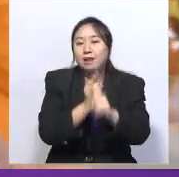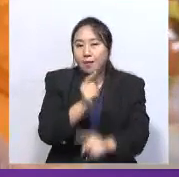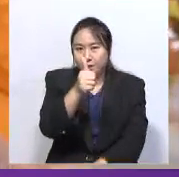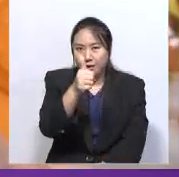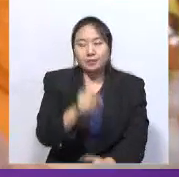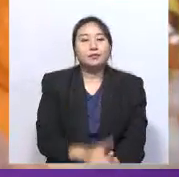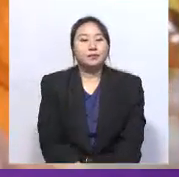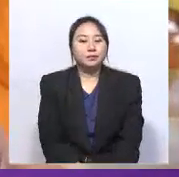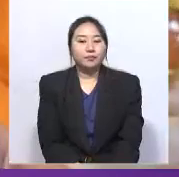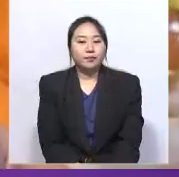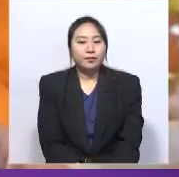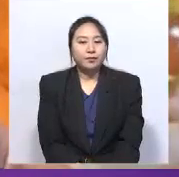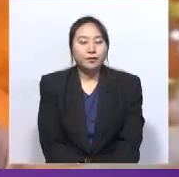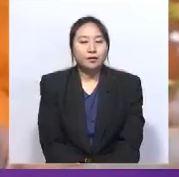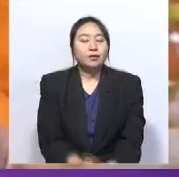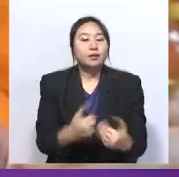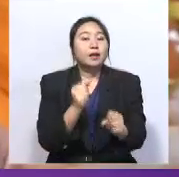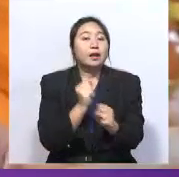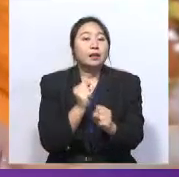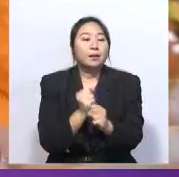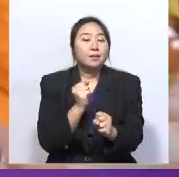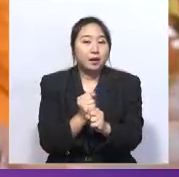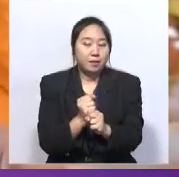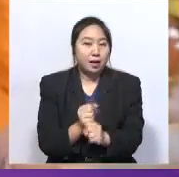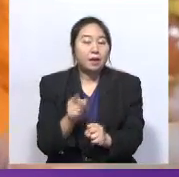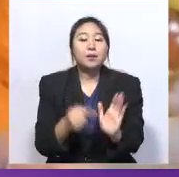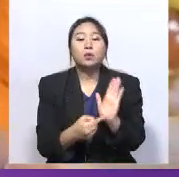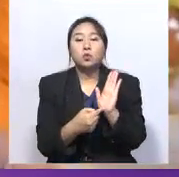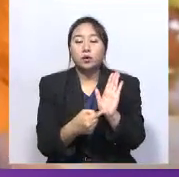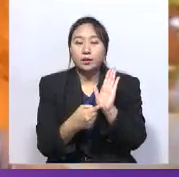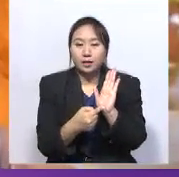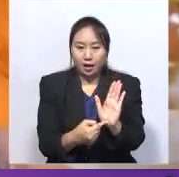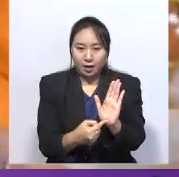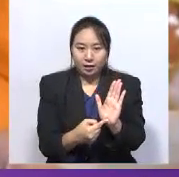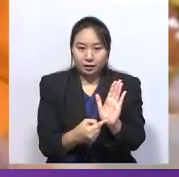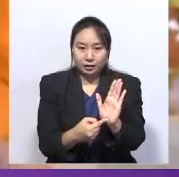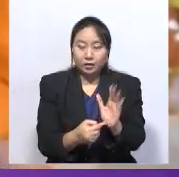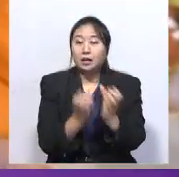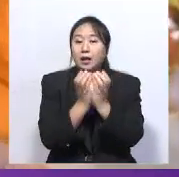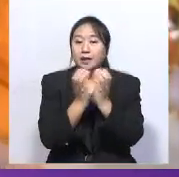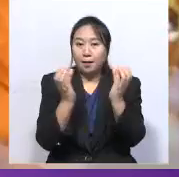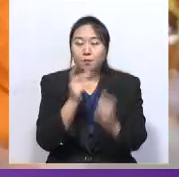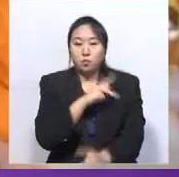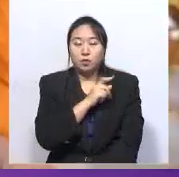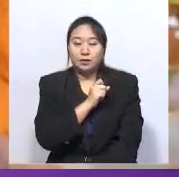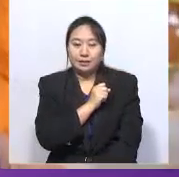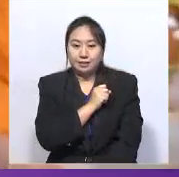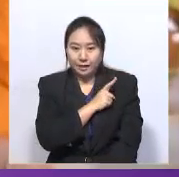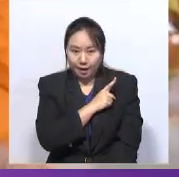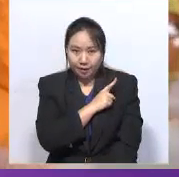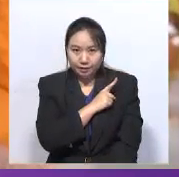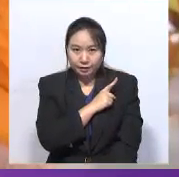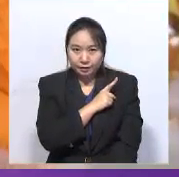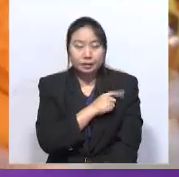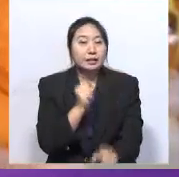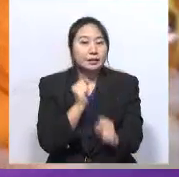ามได้ครับและการปฏิบัตินี้เป็นตัวอย่างว่าหลักธรรมของพระพุทธศาสนาสามารถ